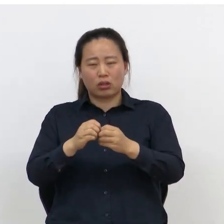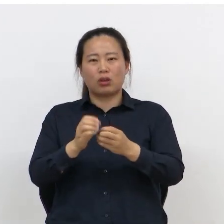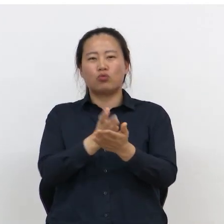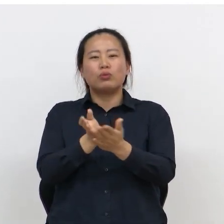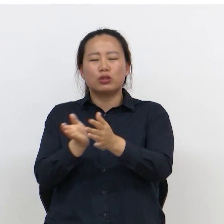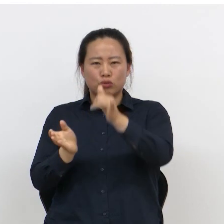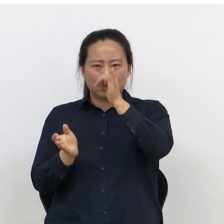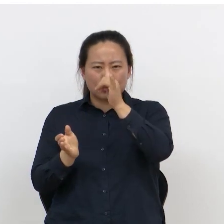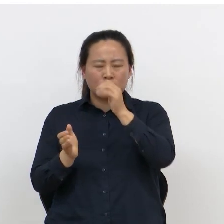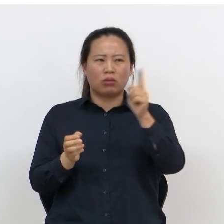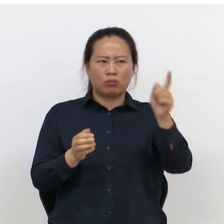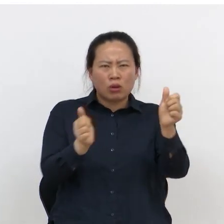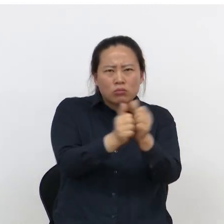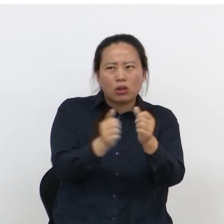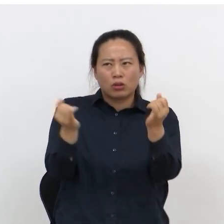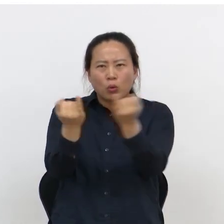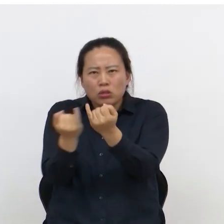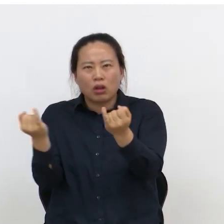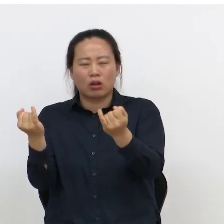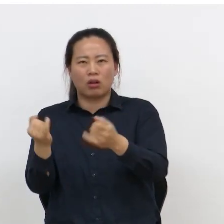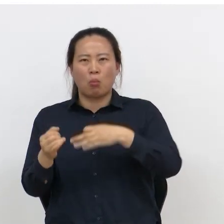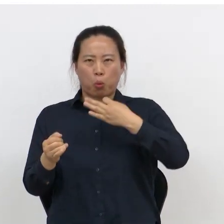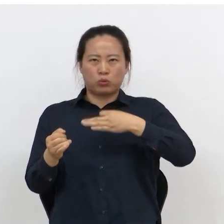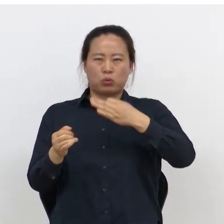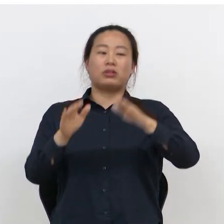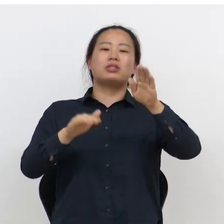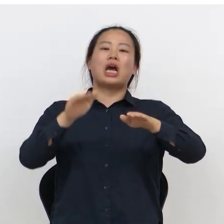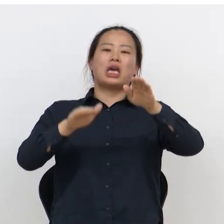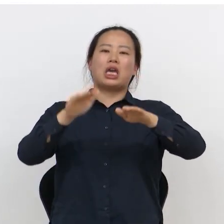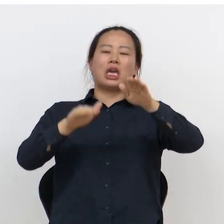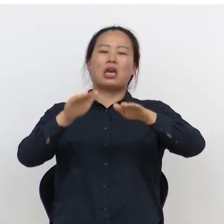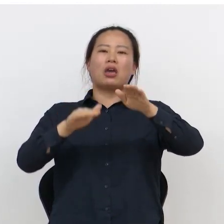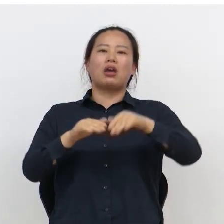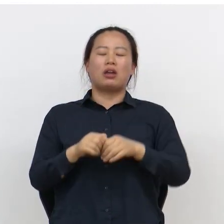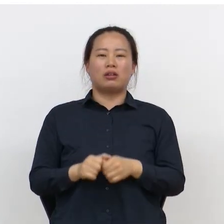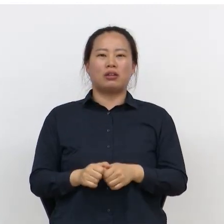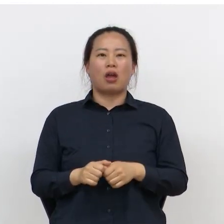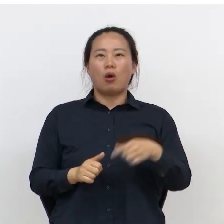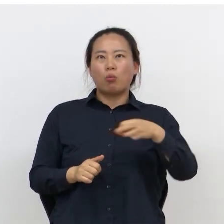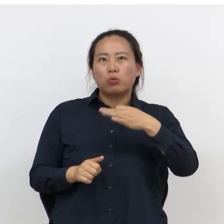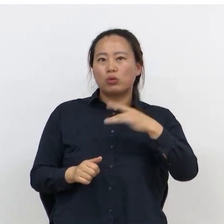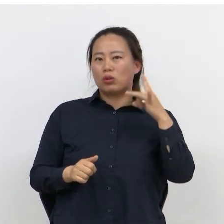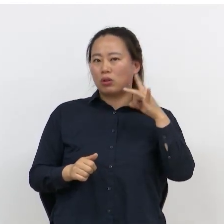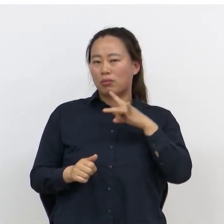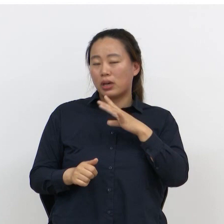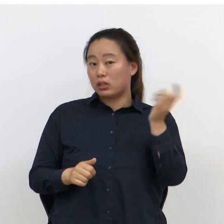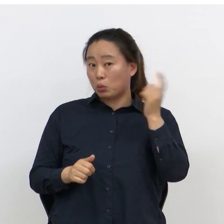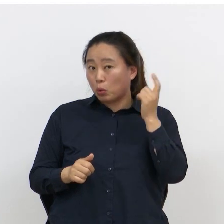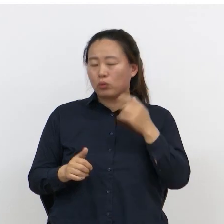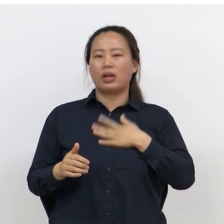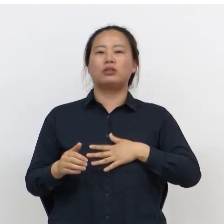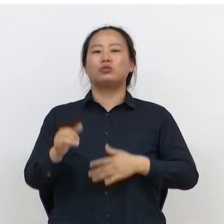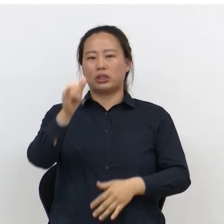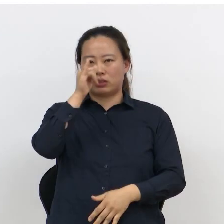이 남자, 저 남자, 이 여자, 저 여자의 목소리의 차이를 해서 목소리를 또 구분할 수 있겠다 하는 게